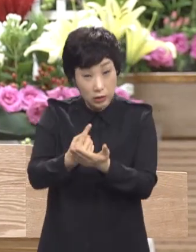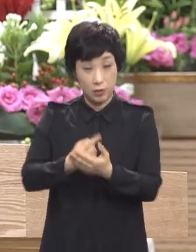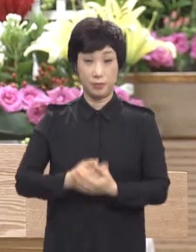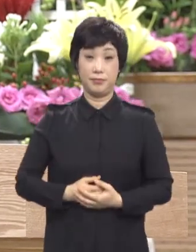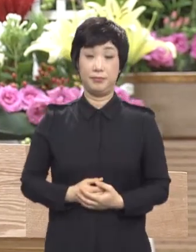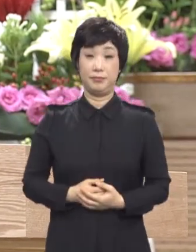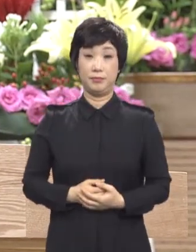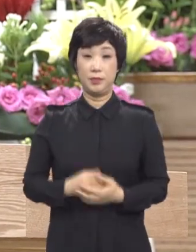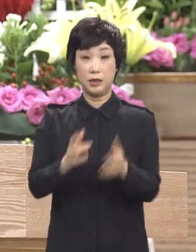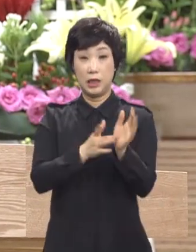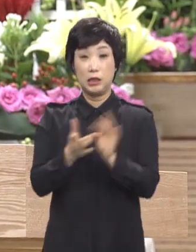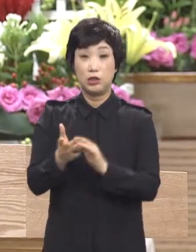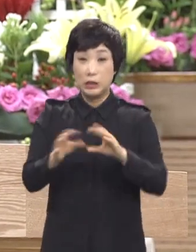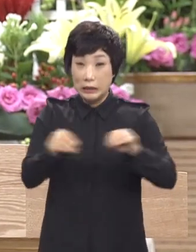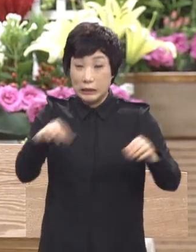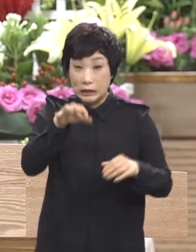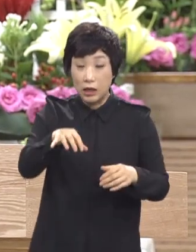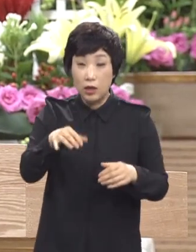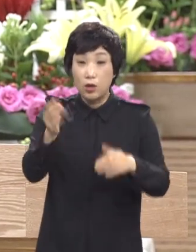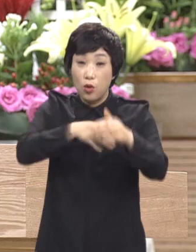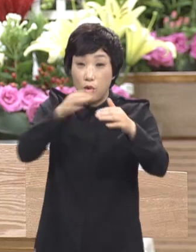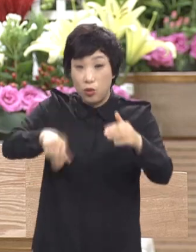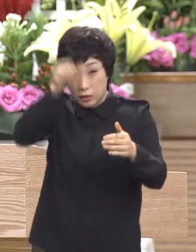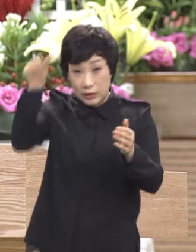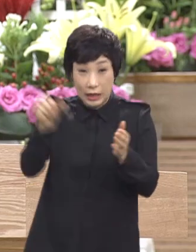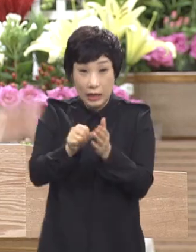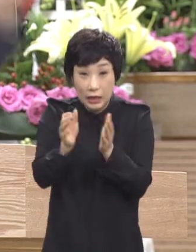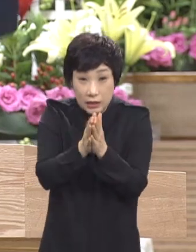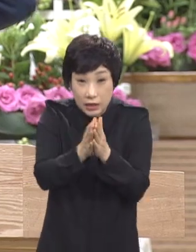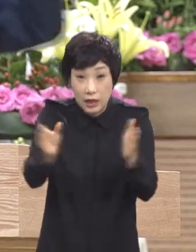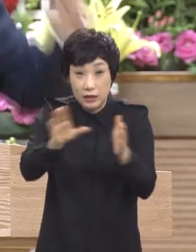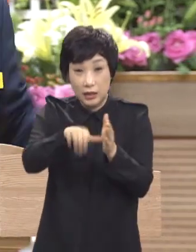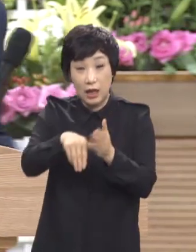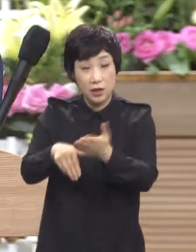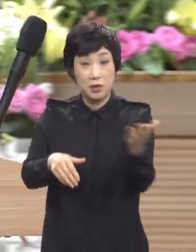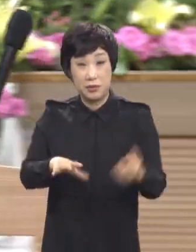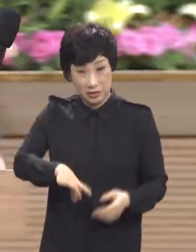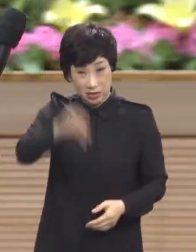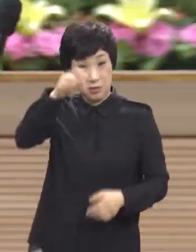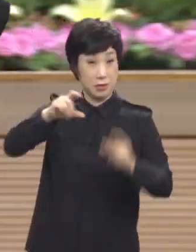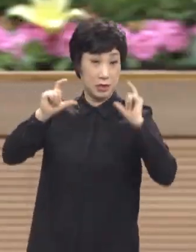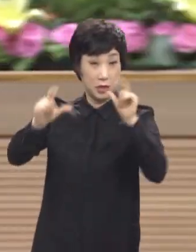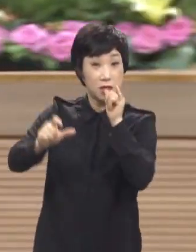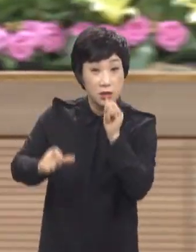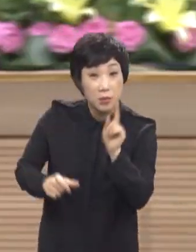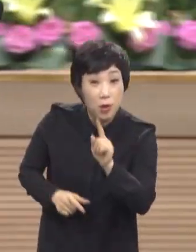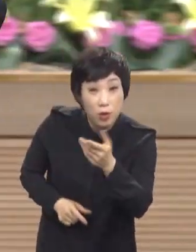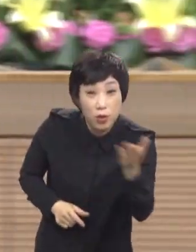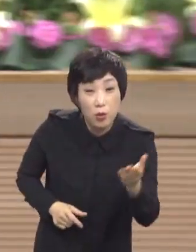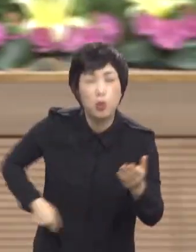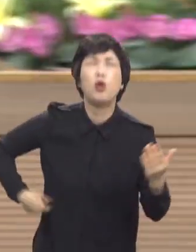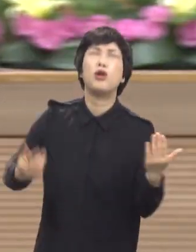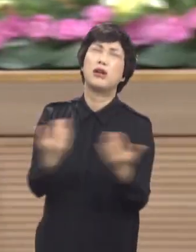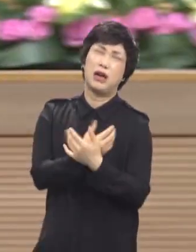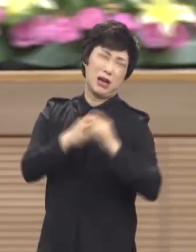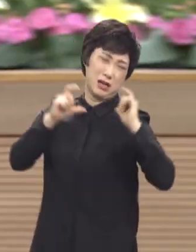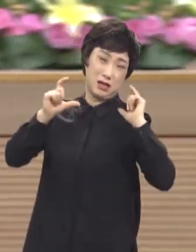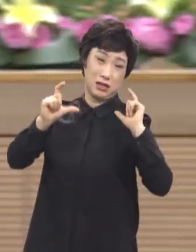예수님이 이 땅에서 공생애를 시작하실 때 첫 음성이 뭐냐, 회개하라.